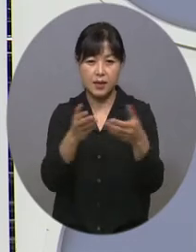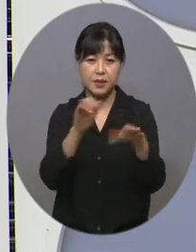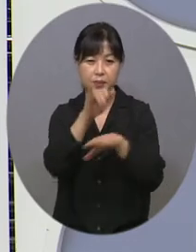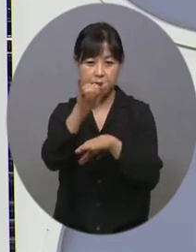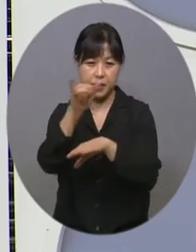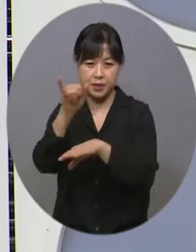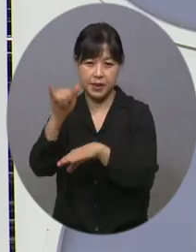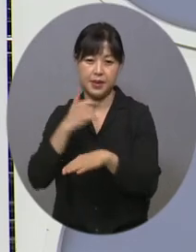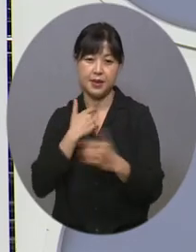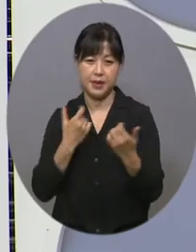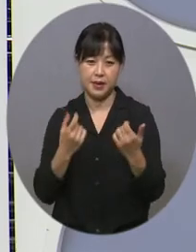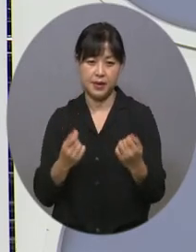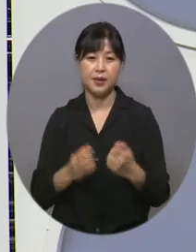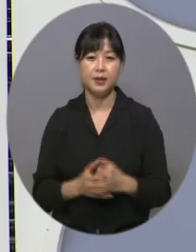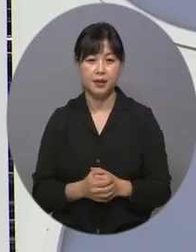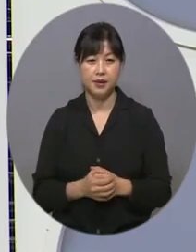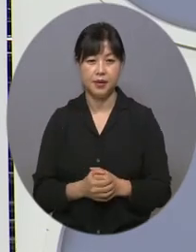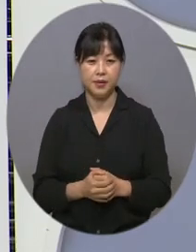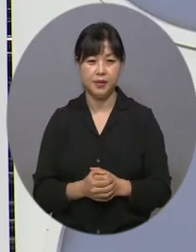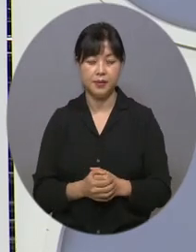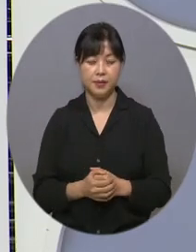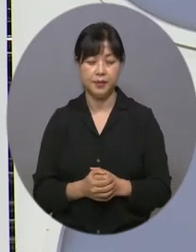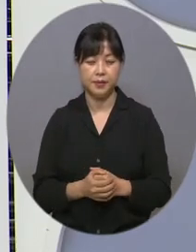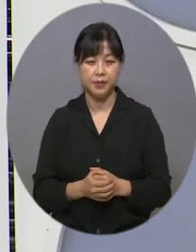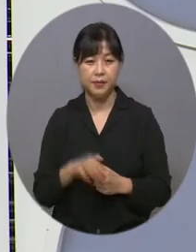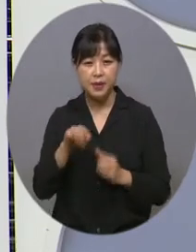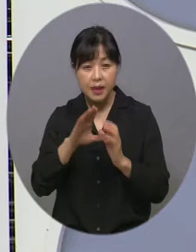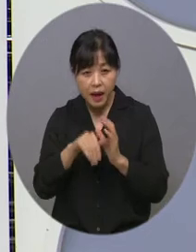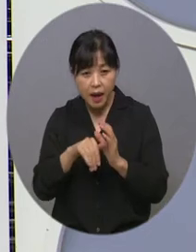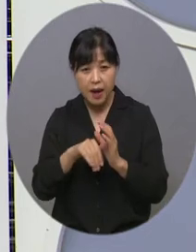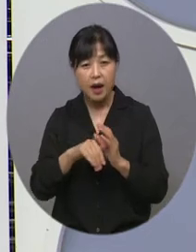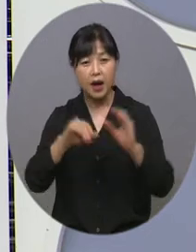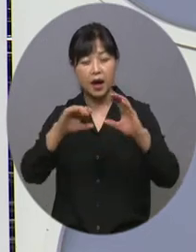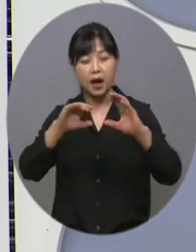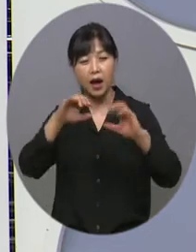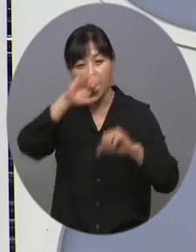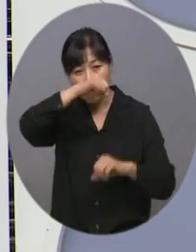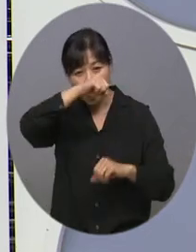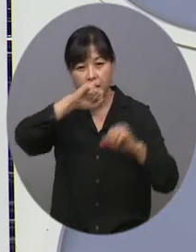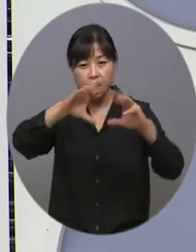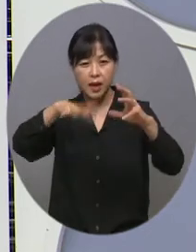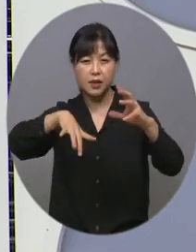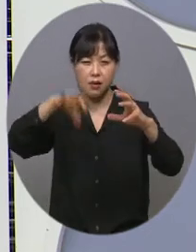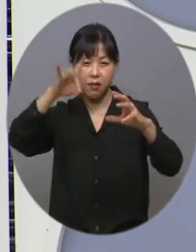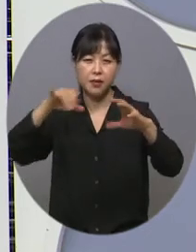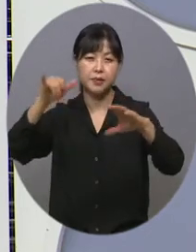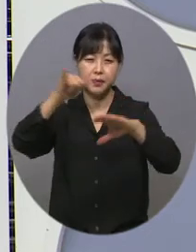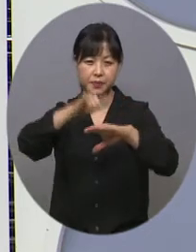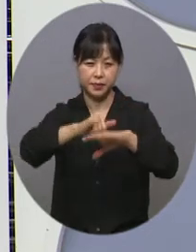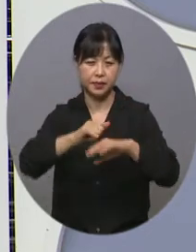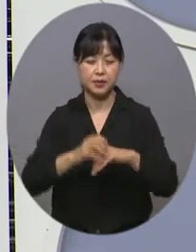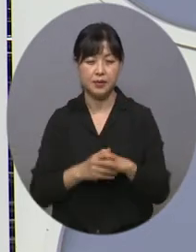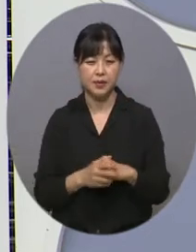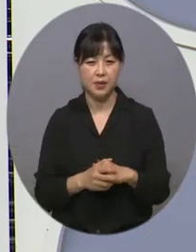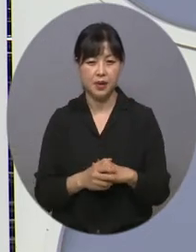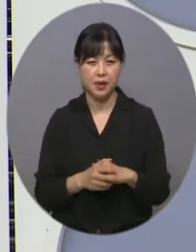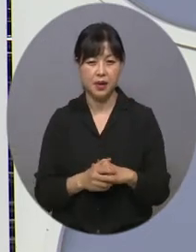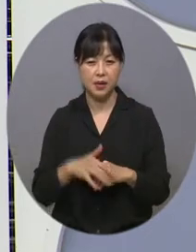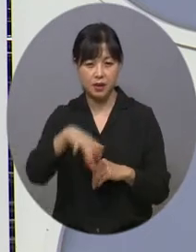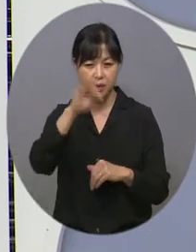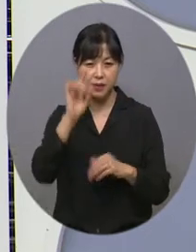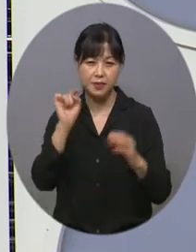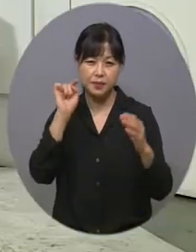다 다녔습니다만은 특히 아프리카를 그때 처음 가봤습니다. 그러니까 제가 아프리카 인연 맺은 건 상당히 오래됐다고 봐야죠.